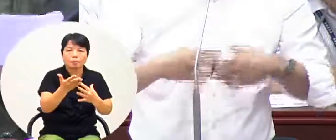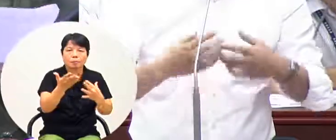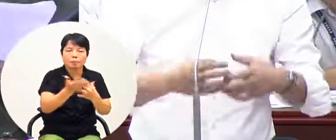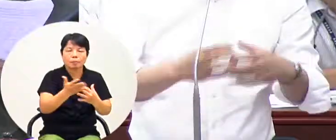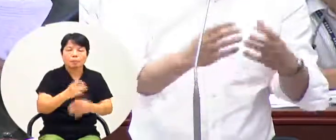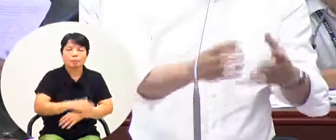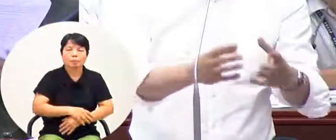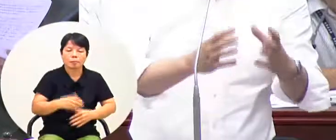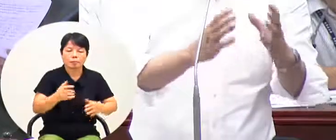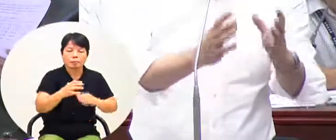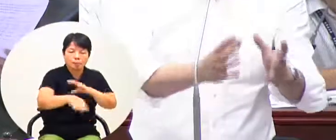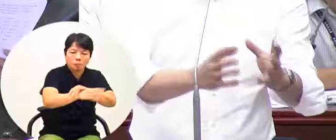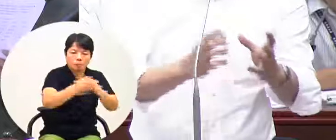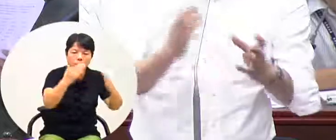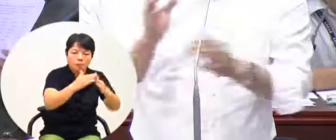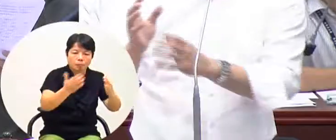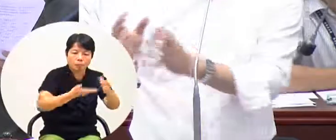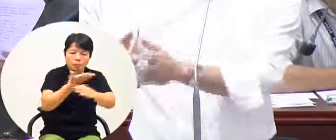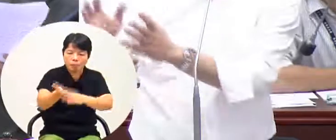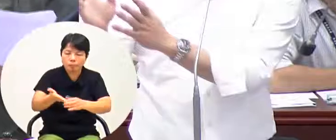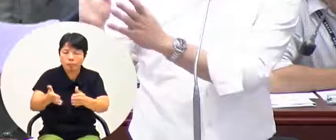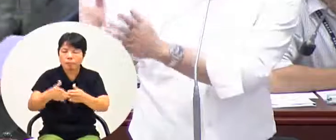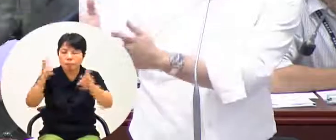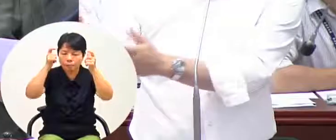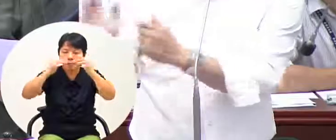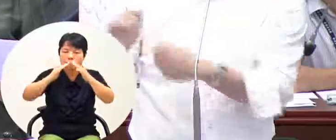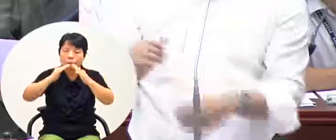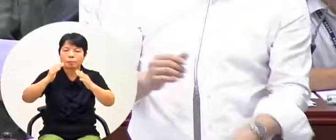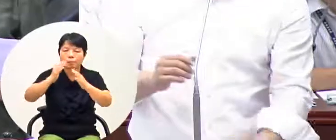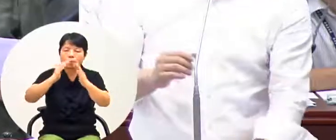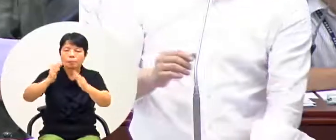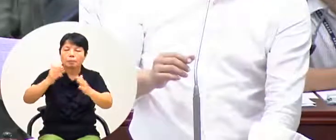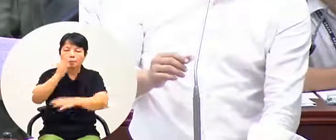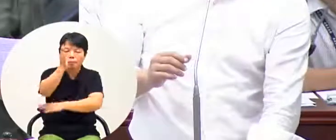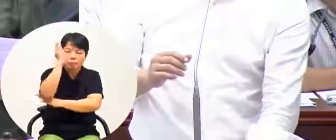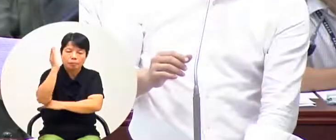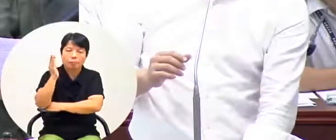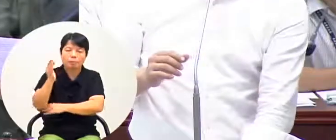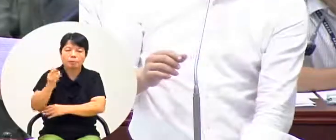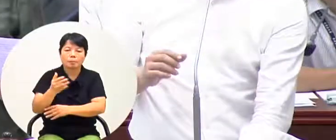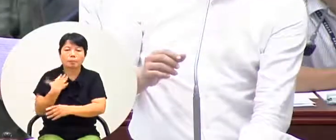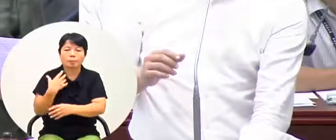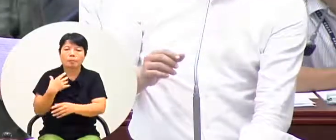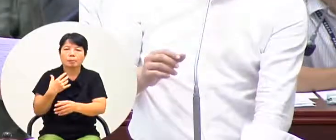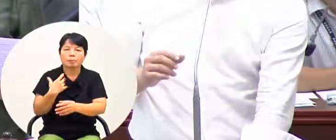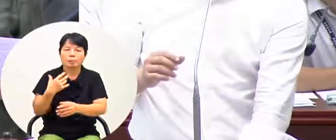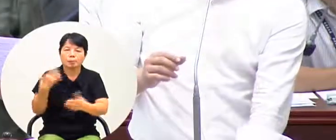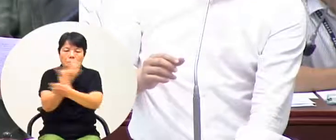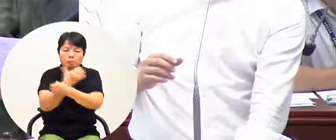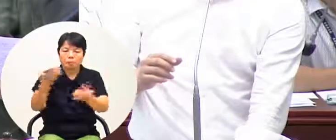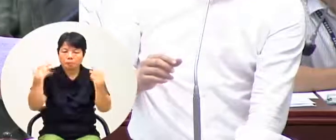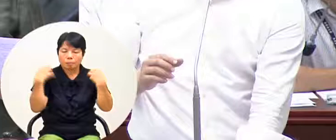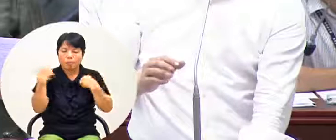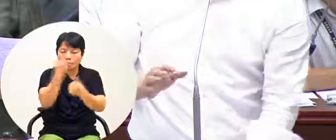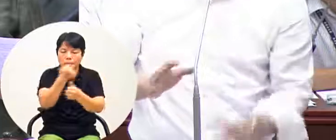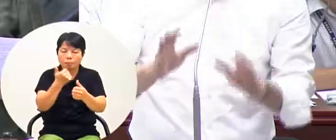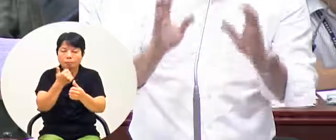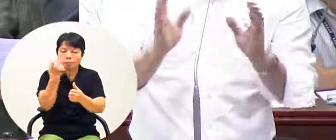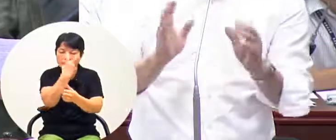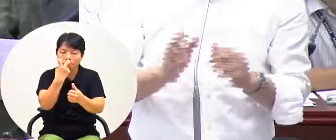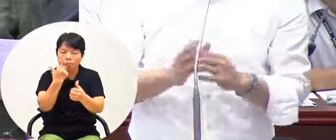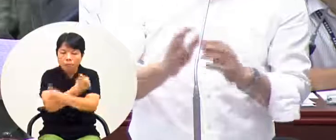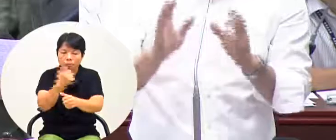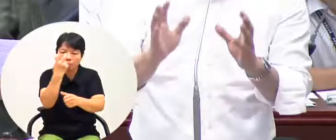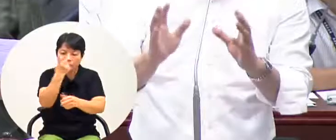府，由政府去租，租了之后再交给。符合这个社会住宅申请的这些市民朋友来申请，所以